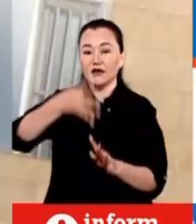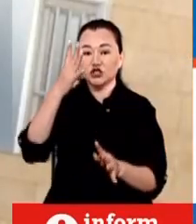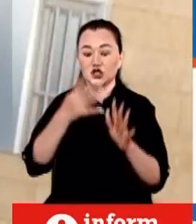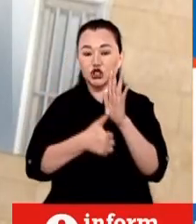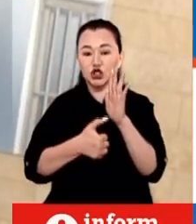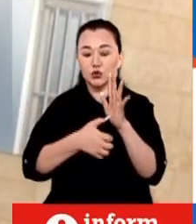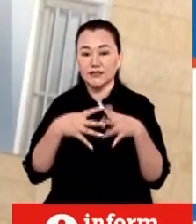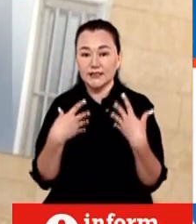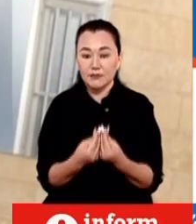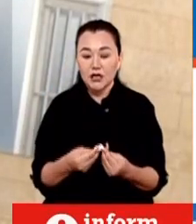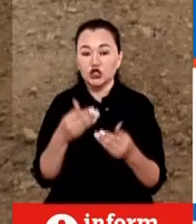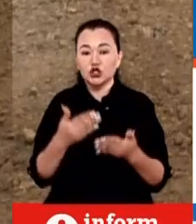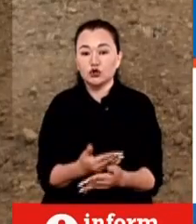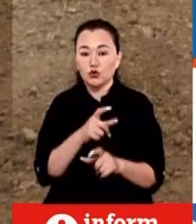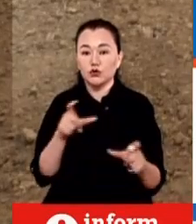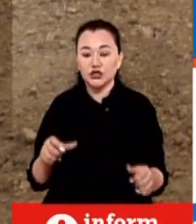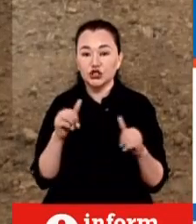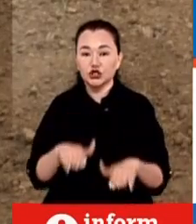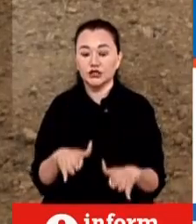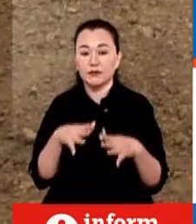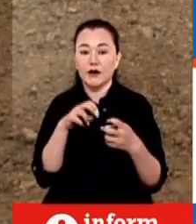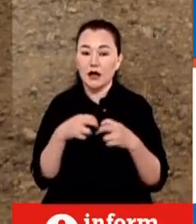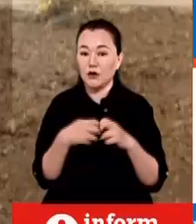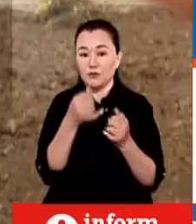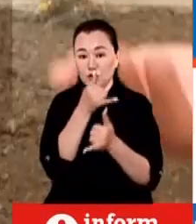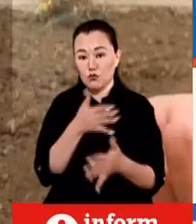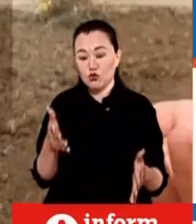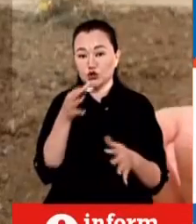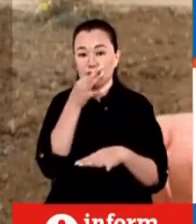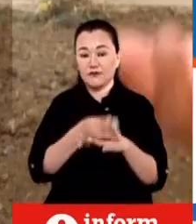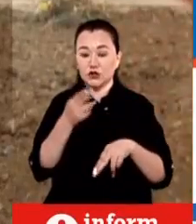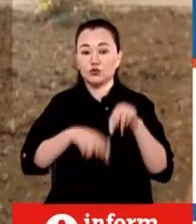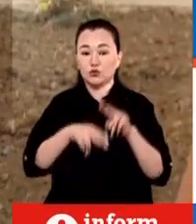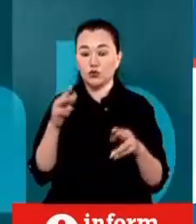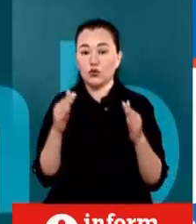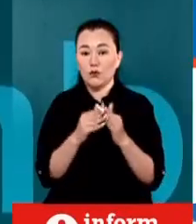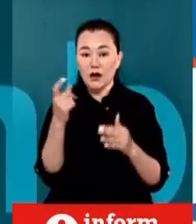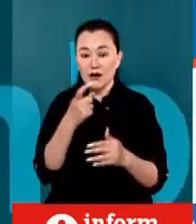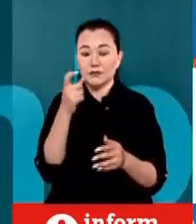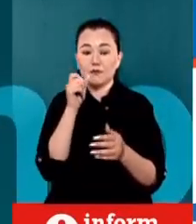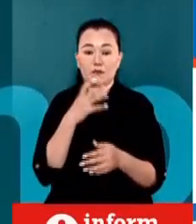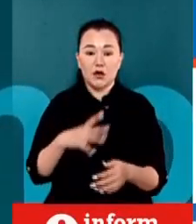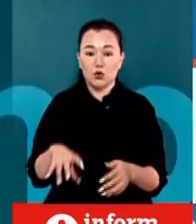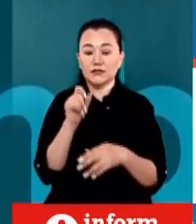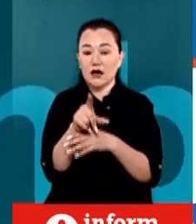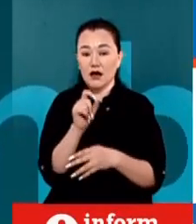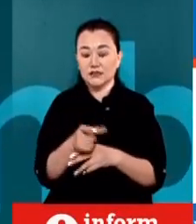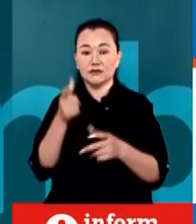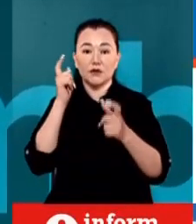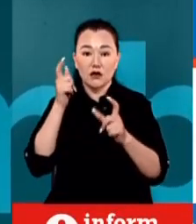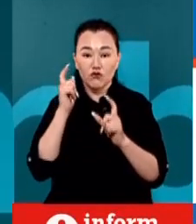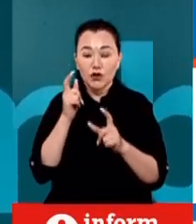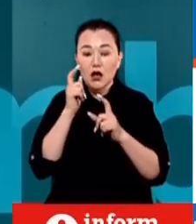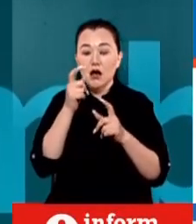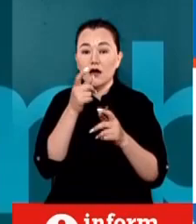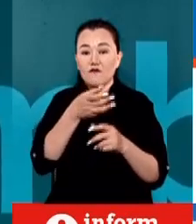семей. По словам жильцов, решить их проблему не может и застройщик. Домочадцам приходится заказывать водовозы, но этой питьевой